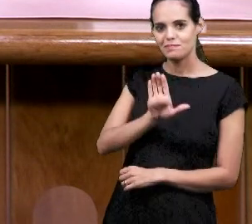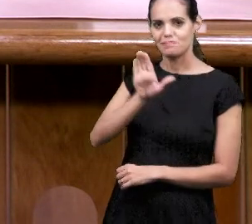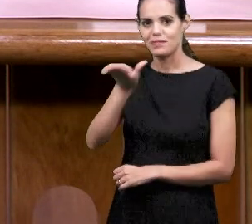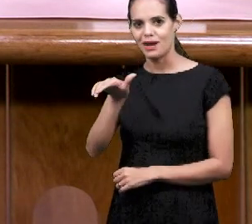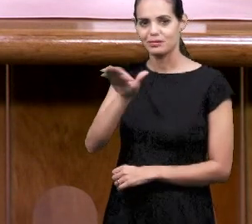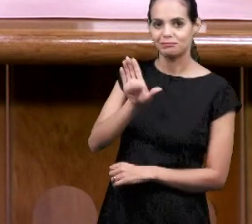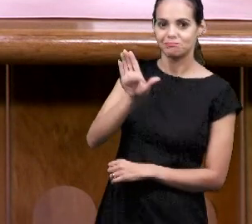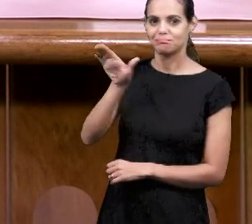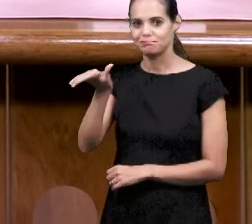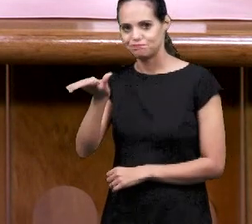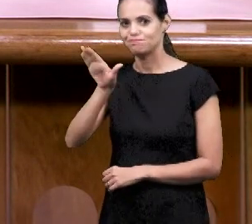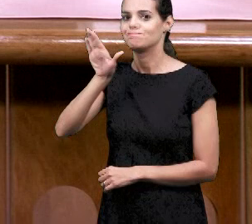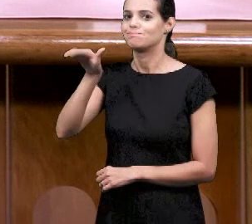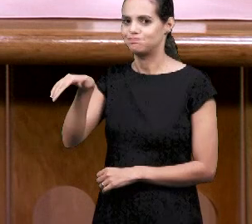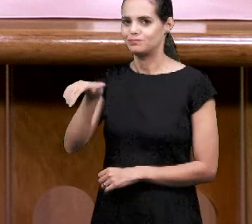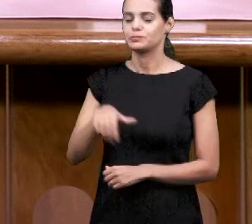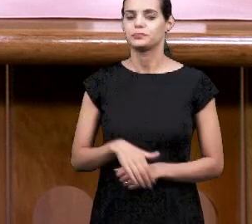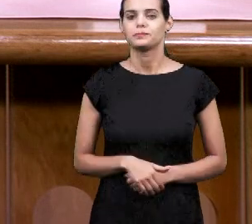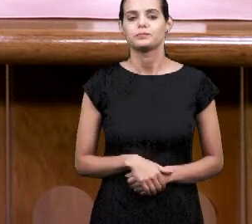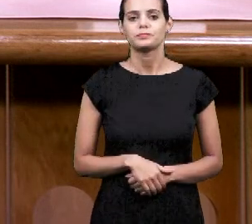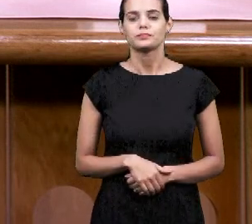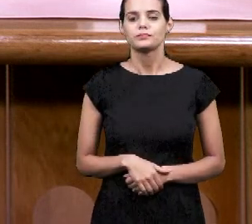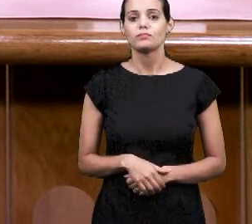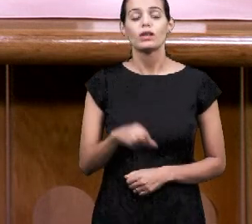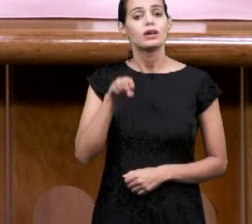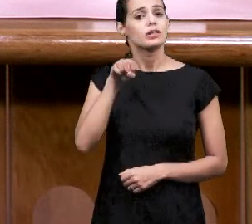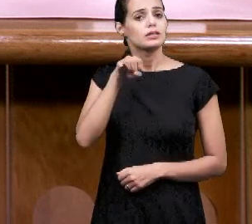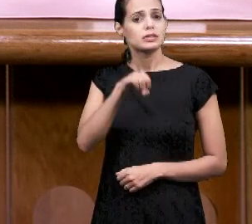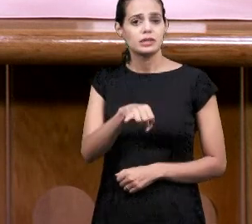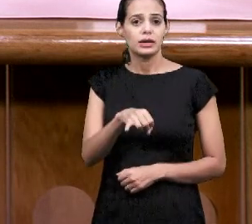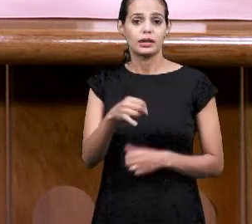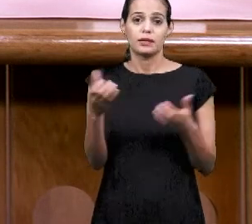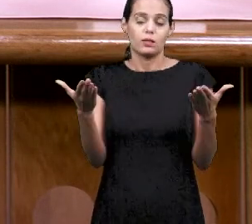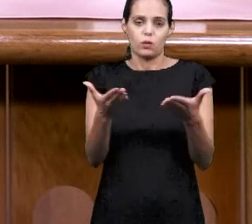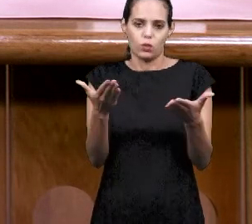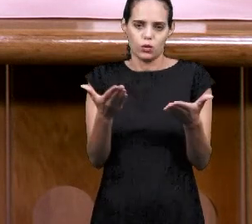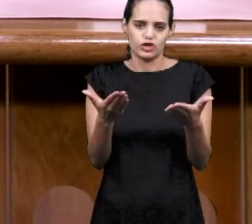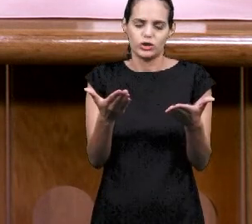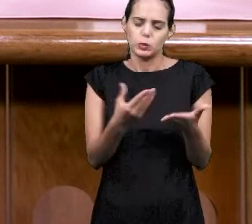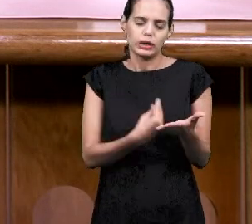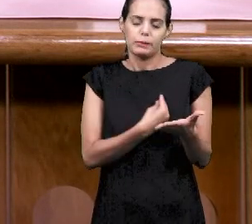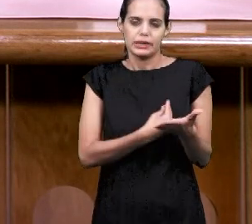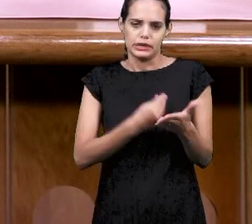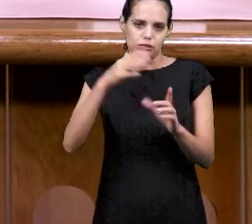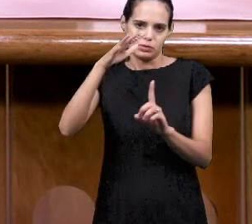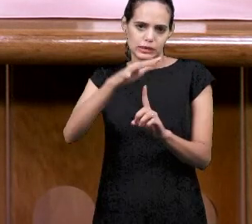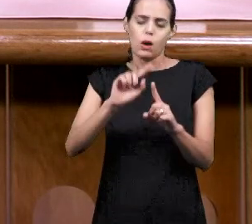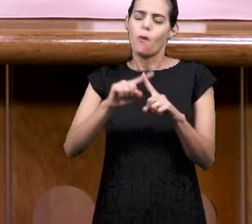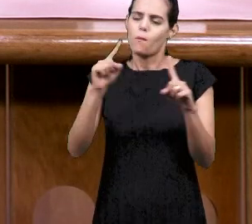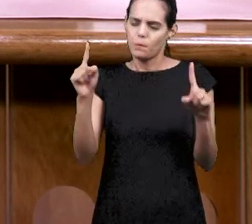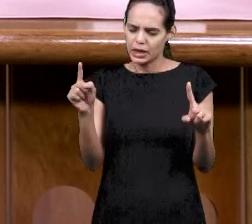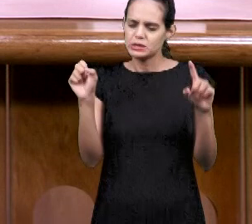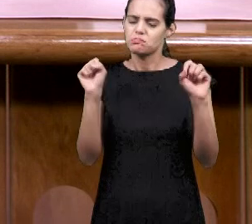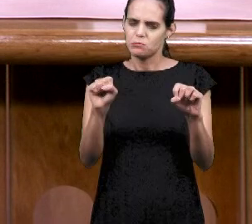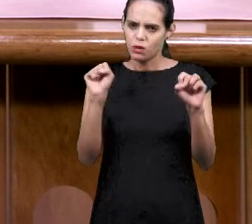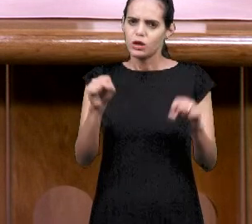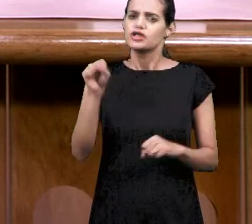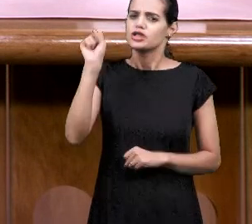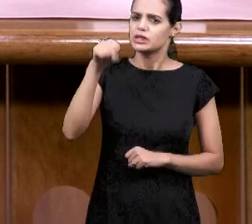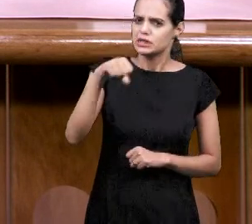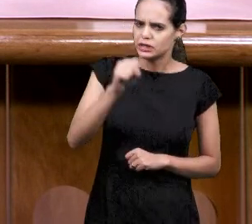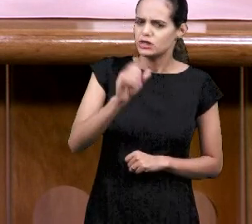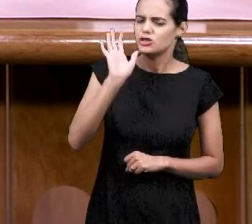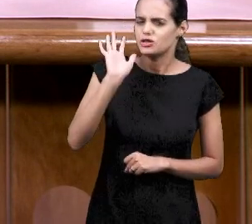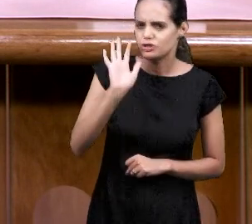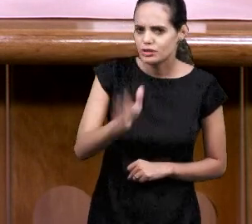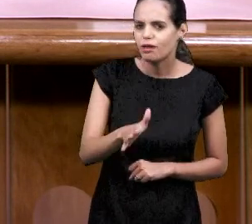mois-ci va être ajouté à la classe des enfants. S'il complète 7 ans, il va entrer dans la classe d'intermédiaire. 11 ans, la